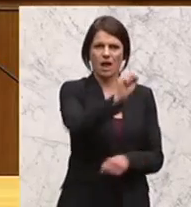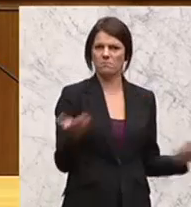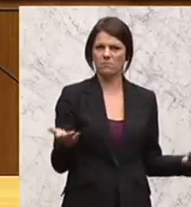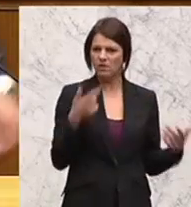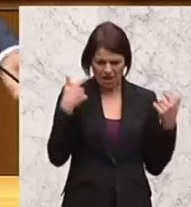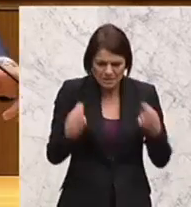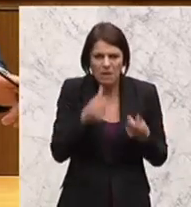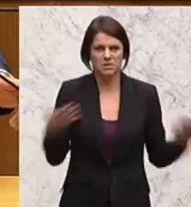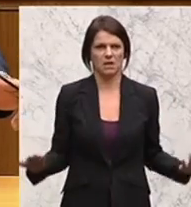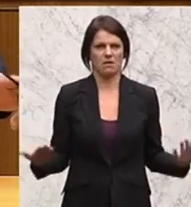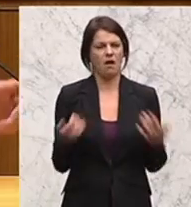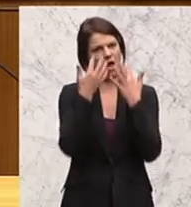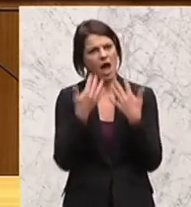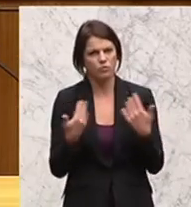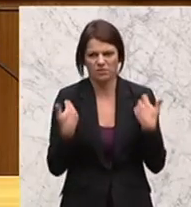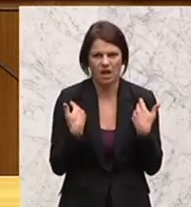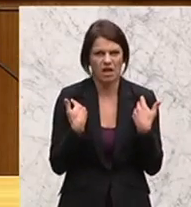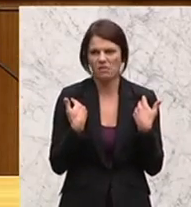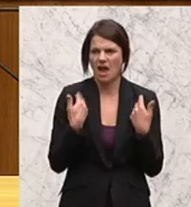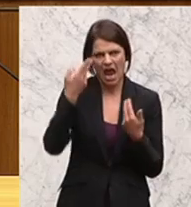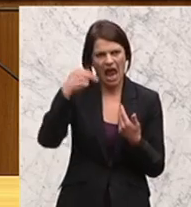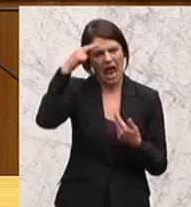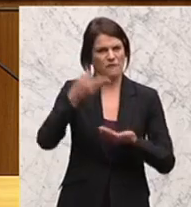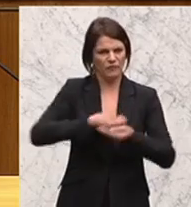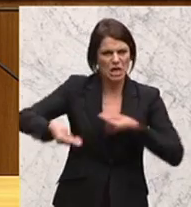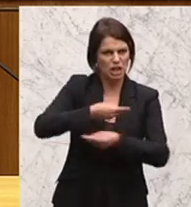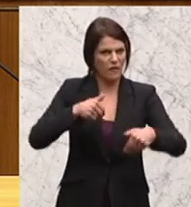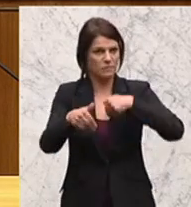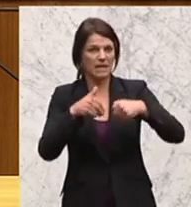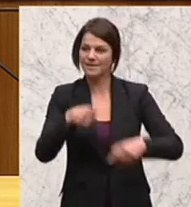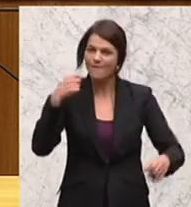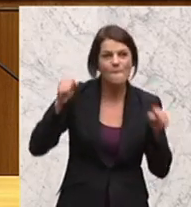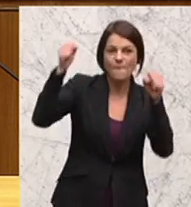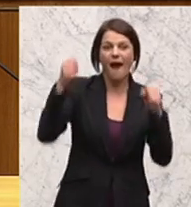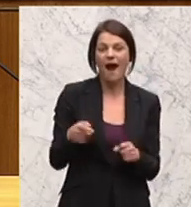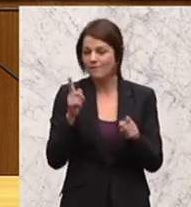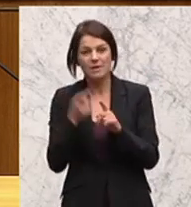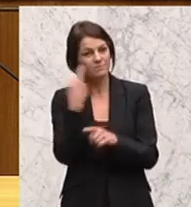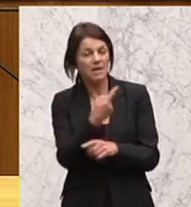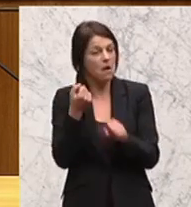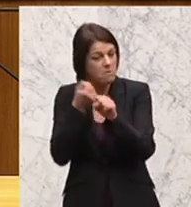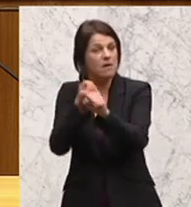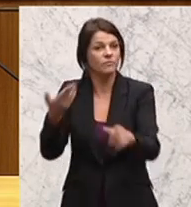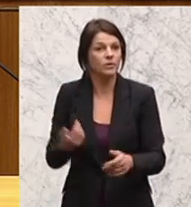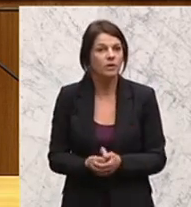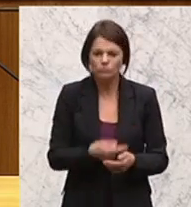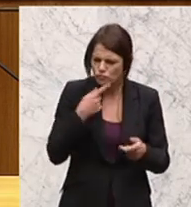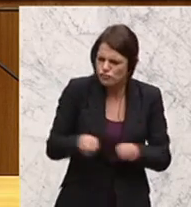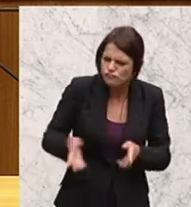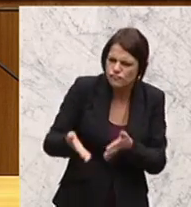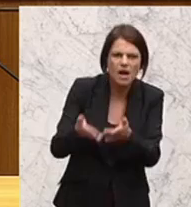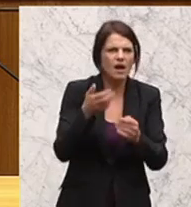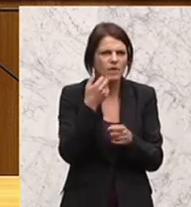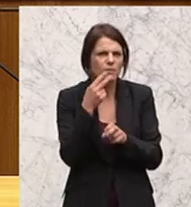sagen, das kann ja nicht sein, dass ausgerechnet der Herr Wirtschaftsminister mit einem Hurrageschrei an vorderster Front hier mitreitet.